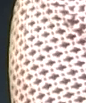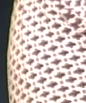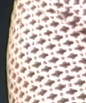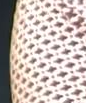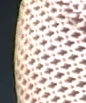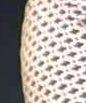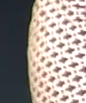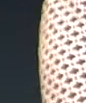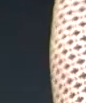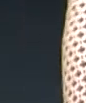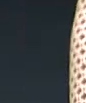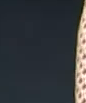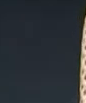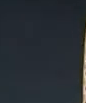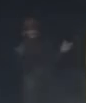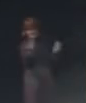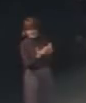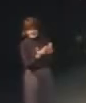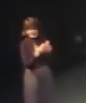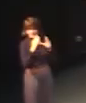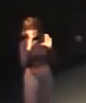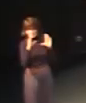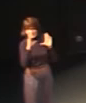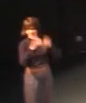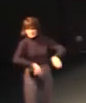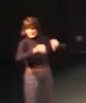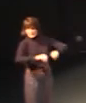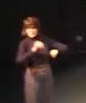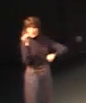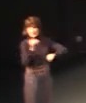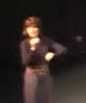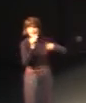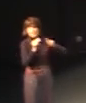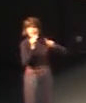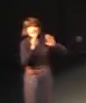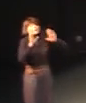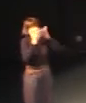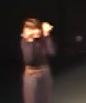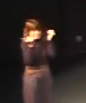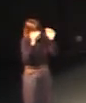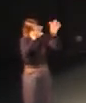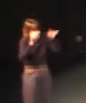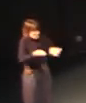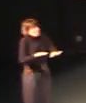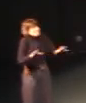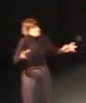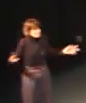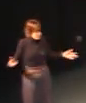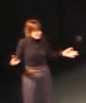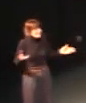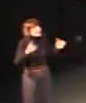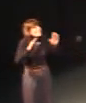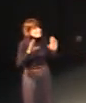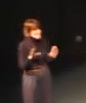envisager cette exploitation eux on ne sait pas néanmoins il faudra un